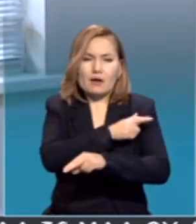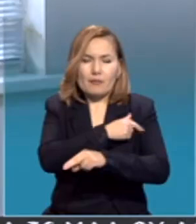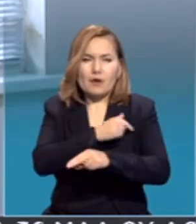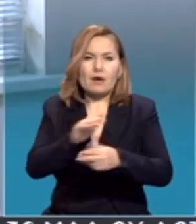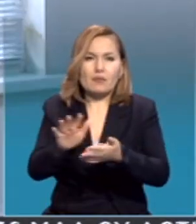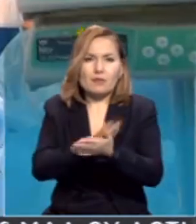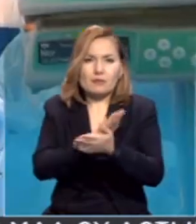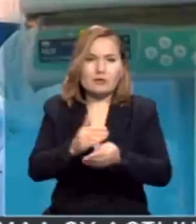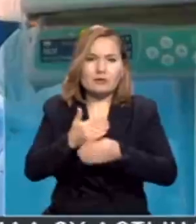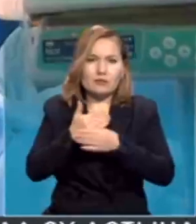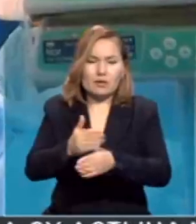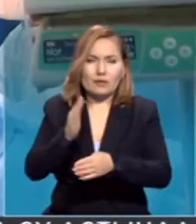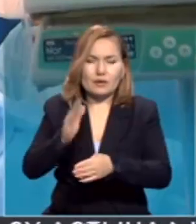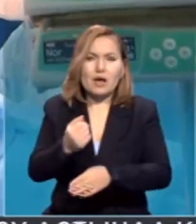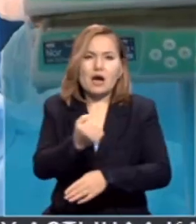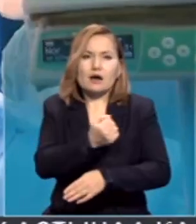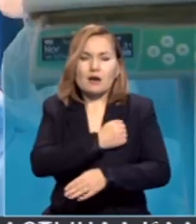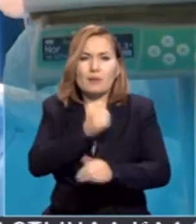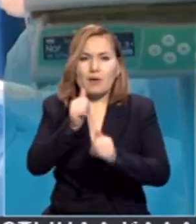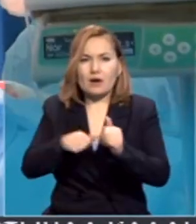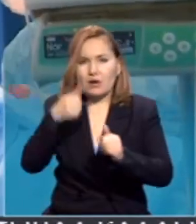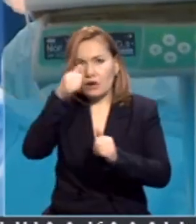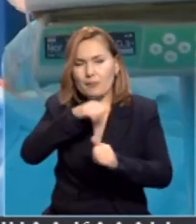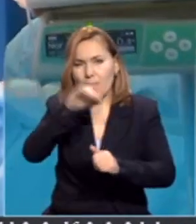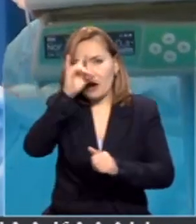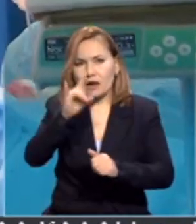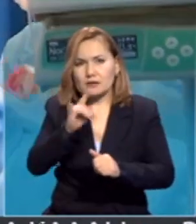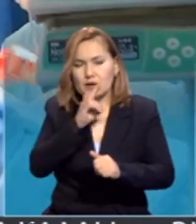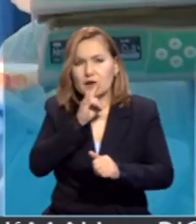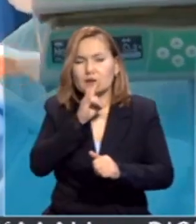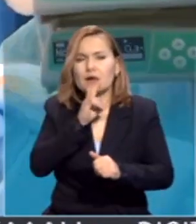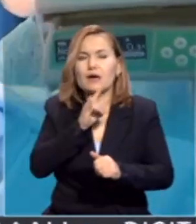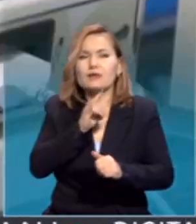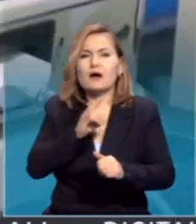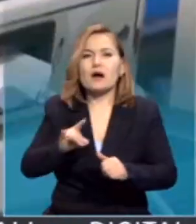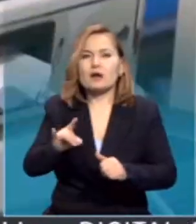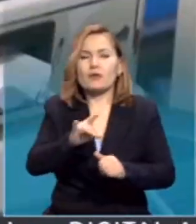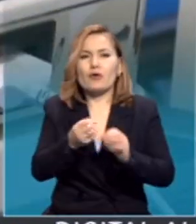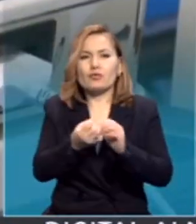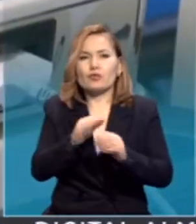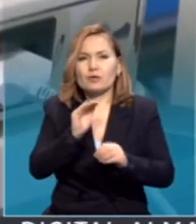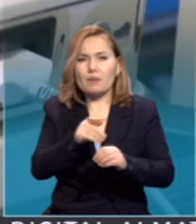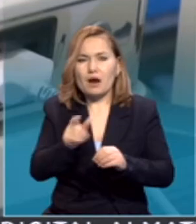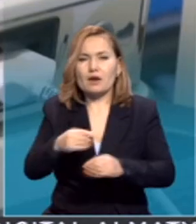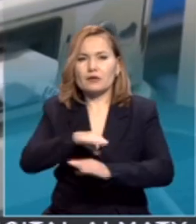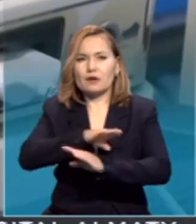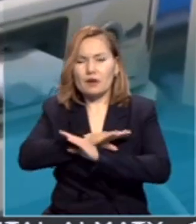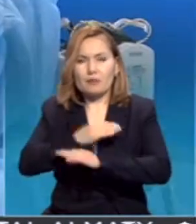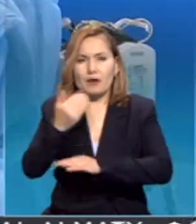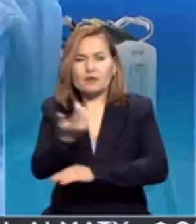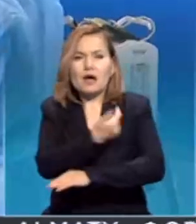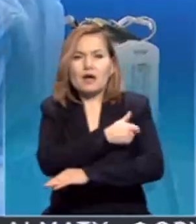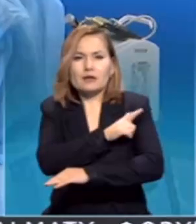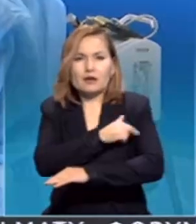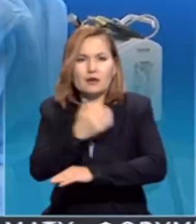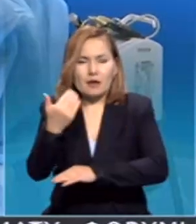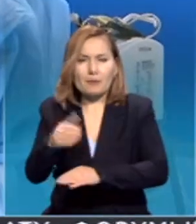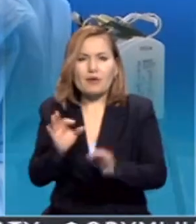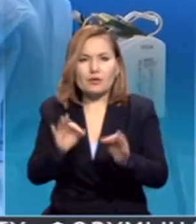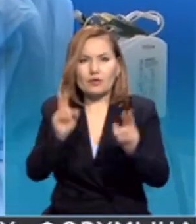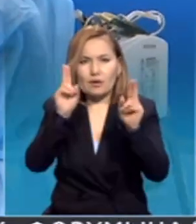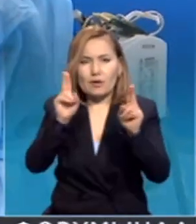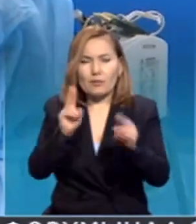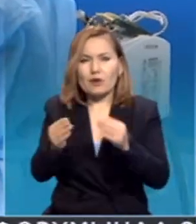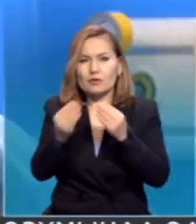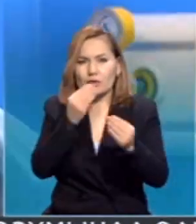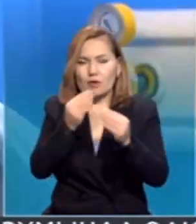тегін жүргізіледі. Өкініш қорай жыл сайын Қазақстанда 14 мыңдай адам осы дерттің асқынуынан көз жұмады. Онколог дәрігерлер дұрыс тамақтану мен белсенді өмір